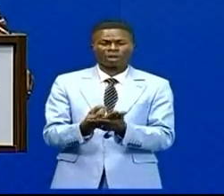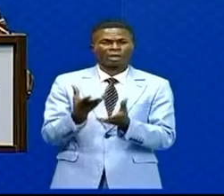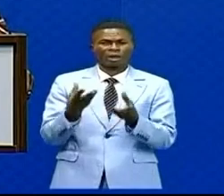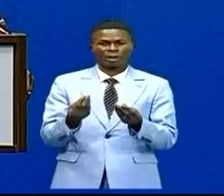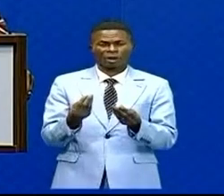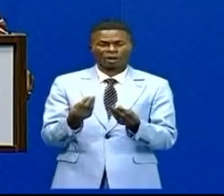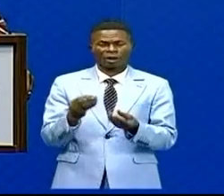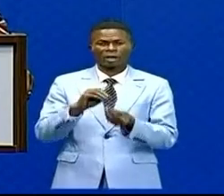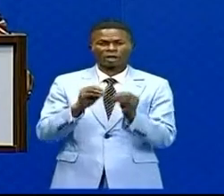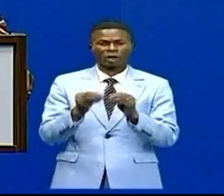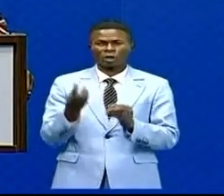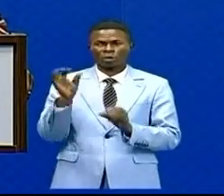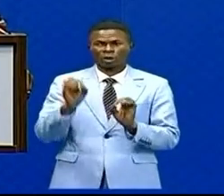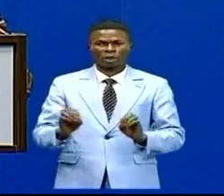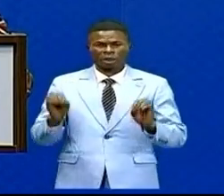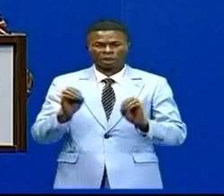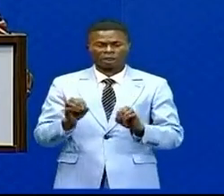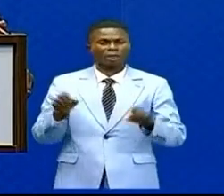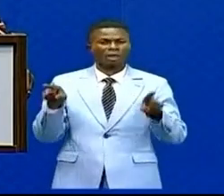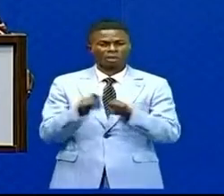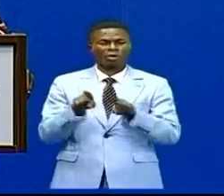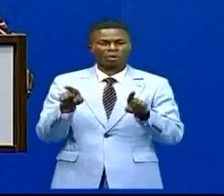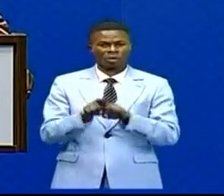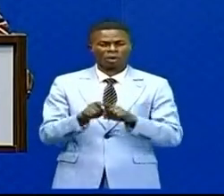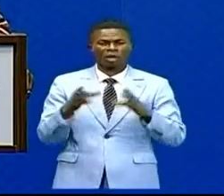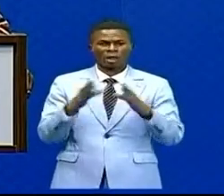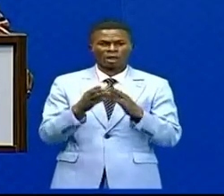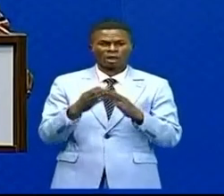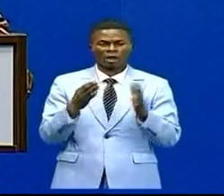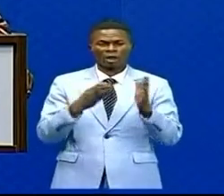non monétaire, en concurrence de